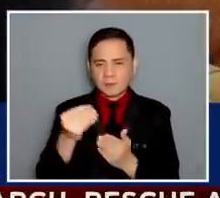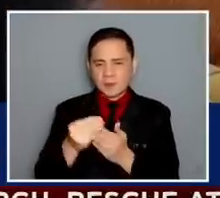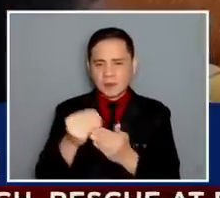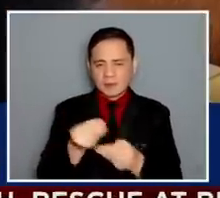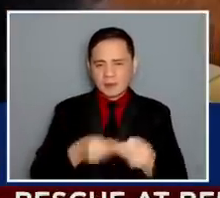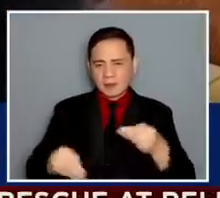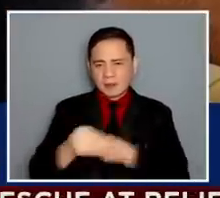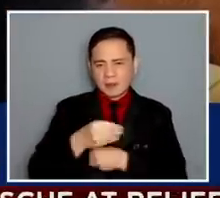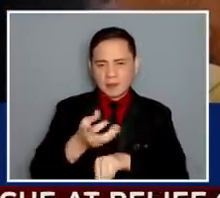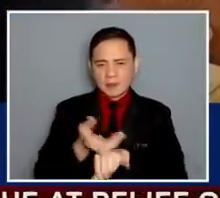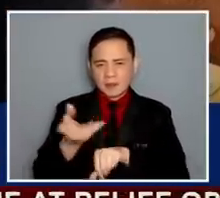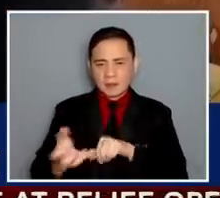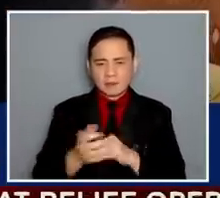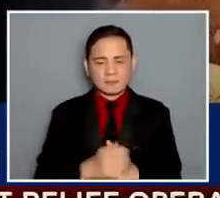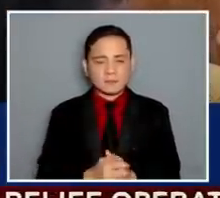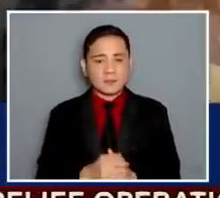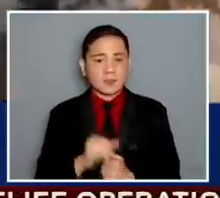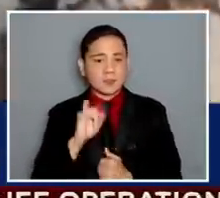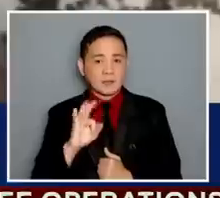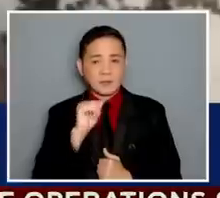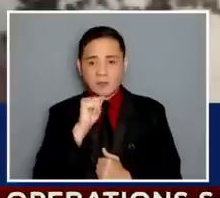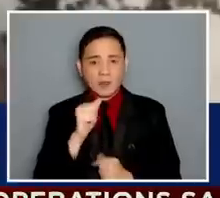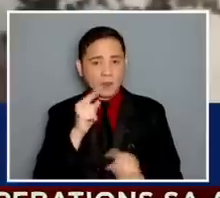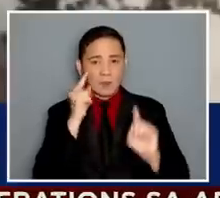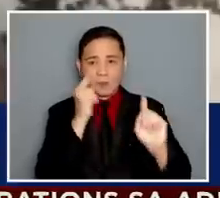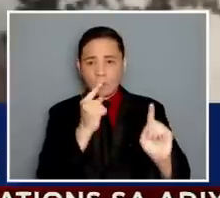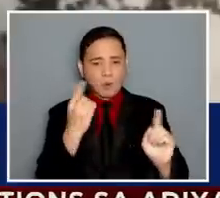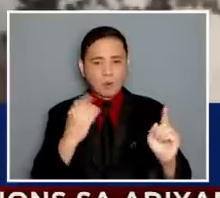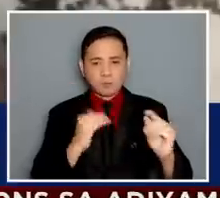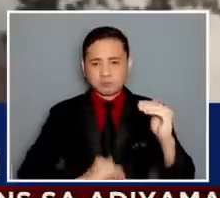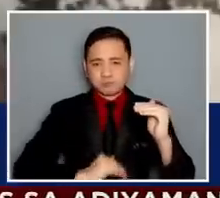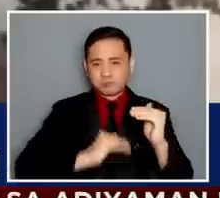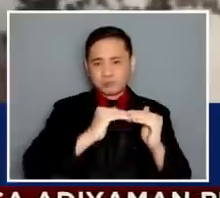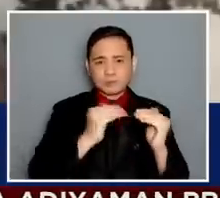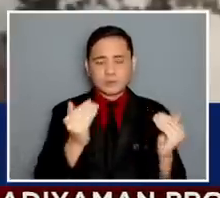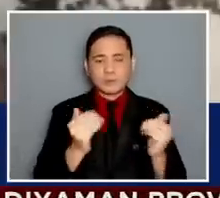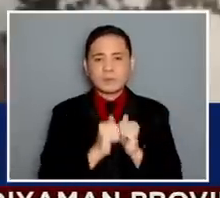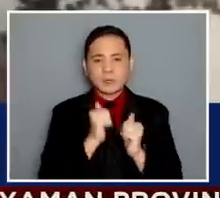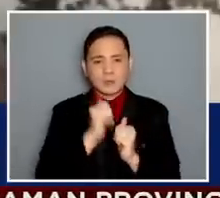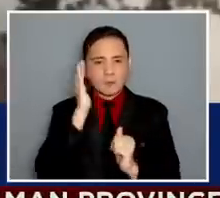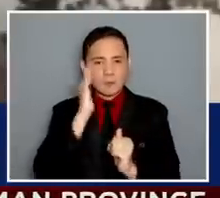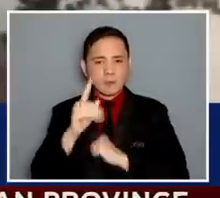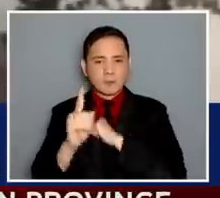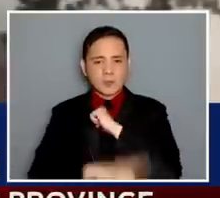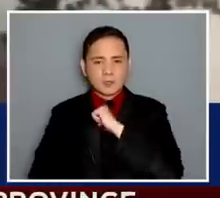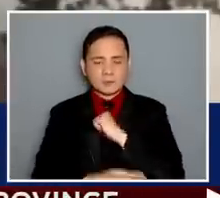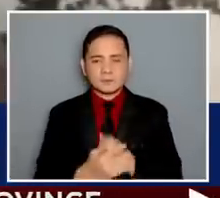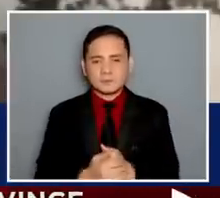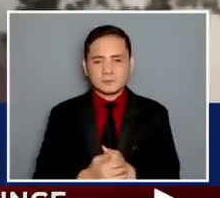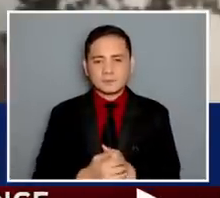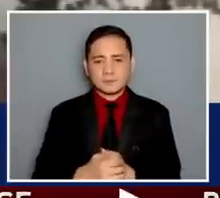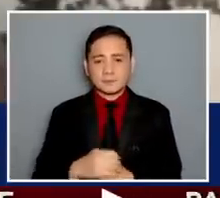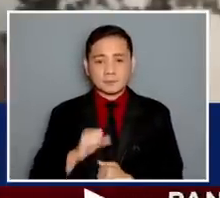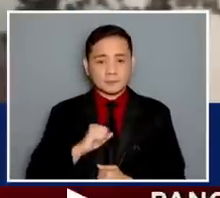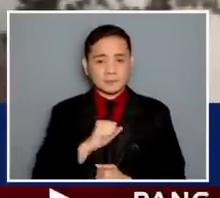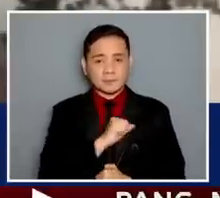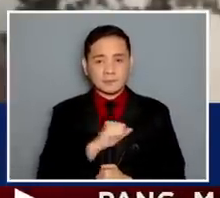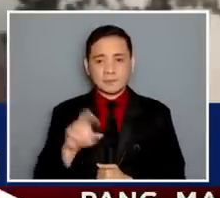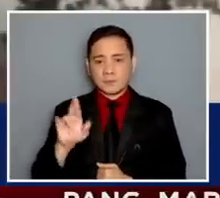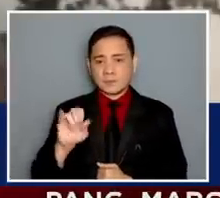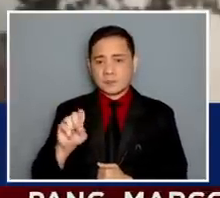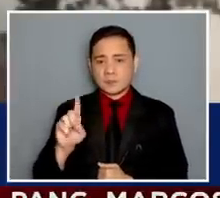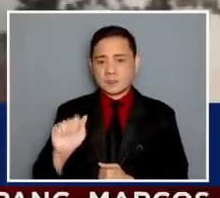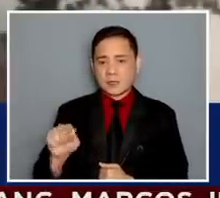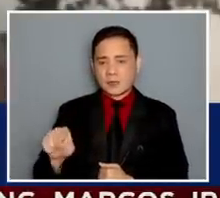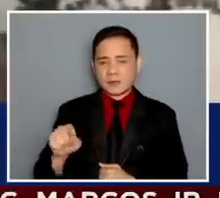parusa kapag hindi naabot ang target. Noong Nobyembre pa ibinunyag ni Senador Risa Ontiveros ang cryptocurrency scam. Sa